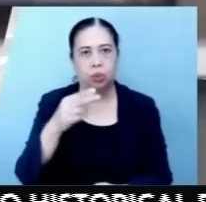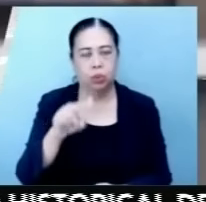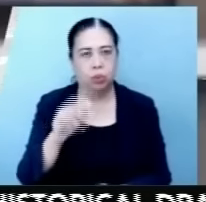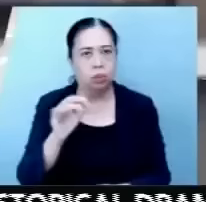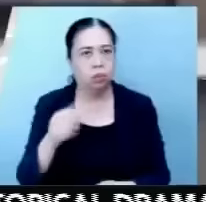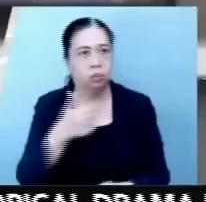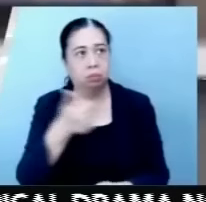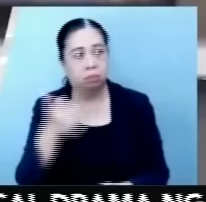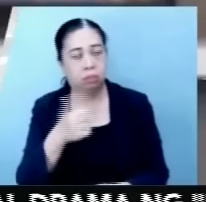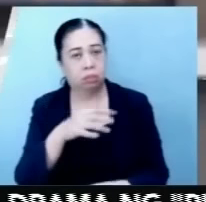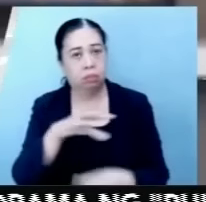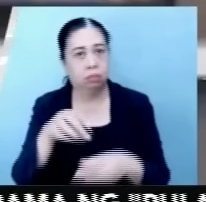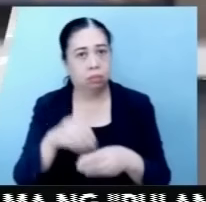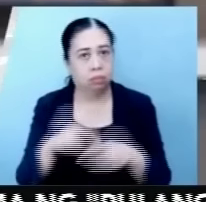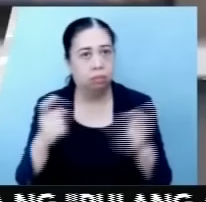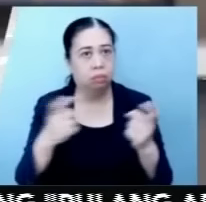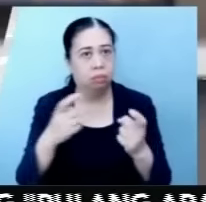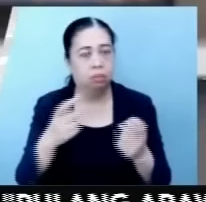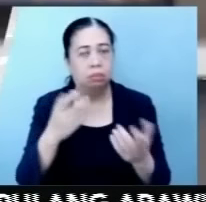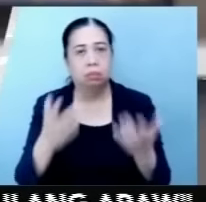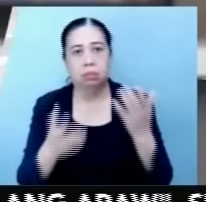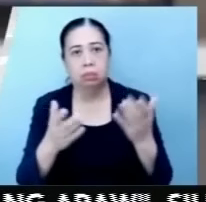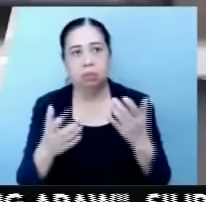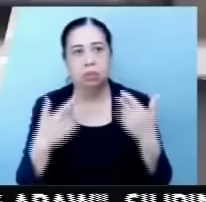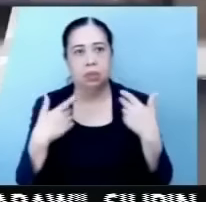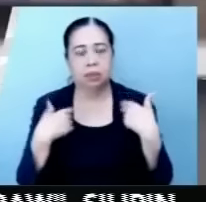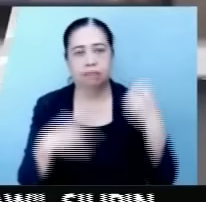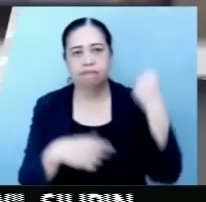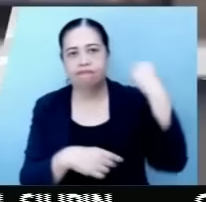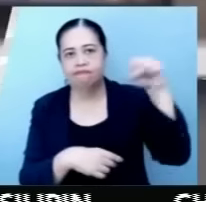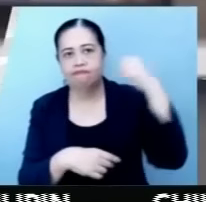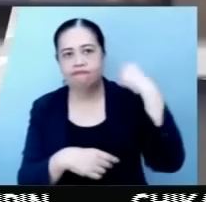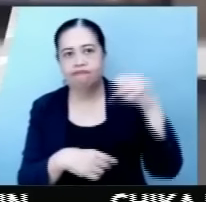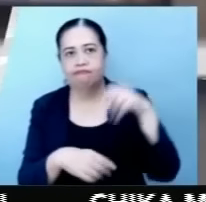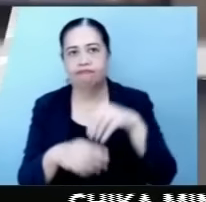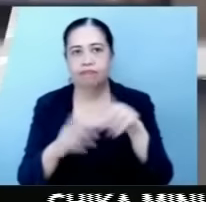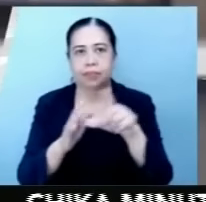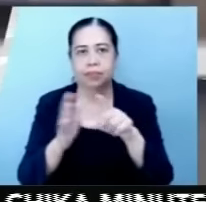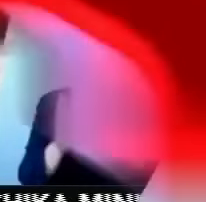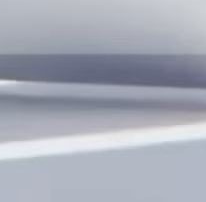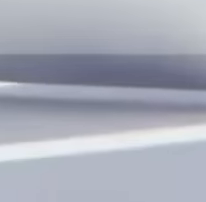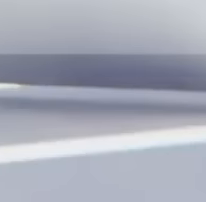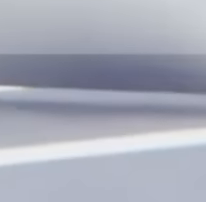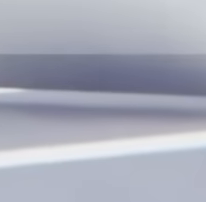pang sumali sa pagdiriwang na posibleng may mga paglabag. Nakatutok si Bon Aquino.